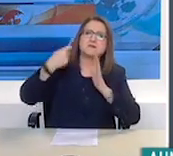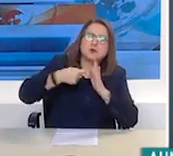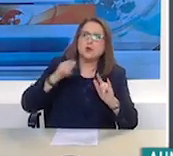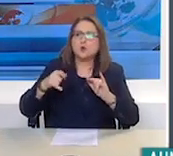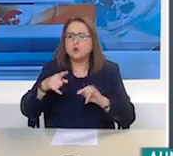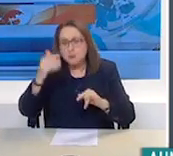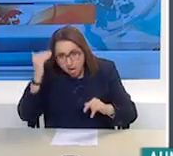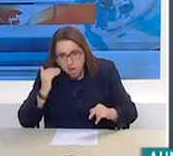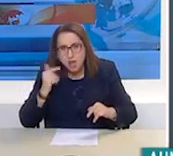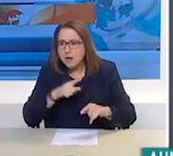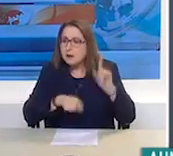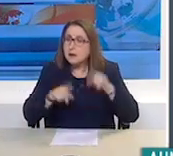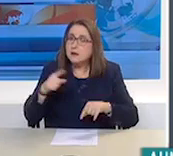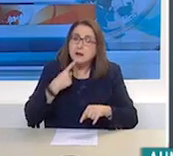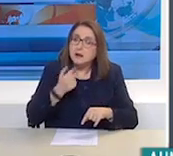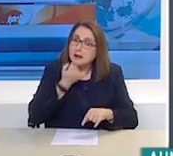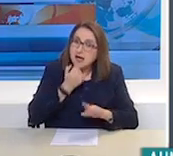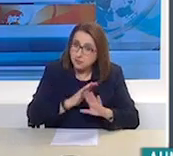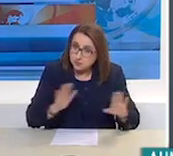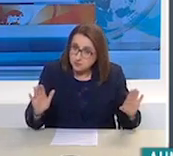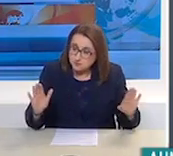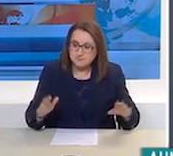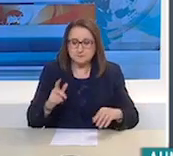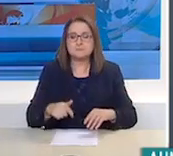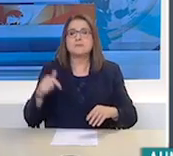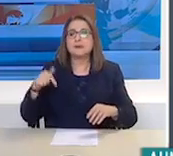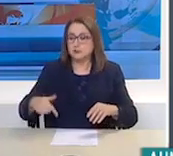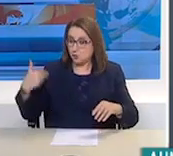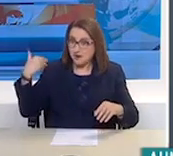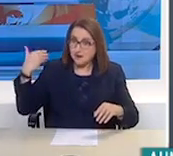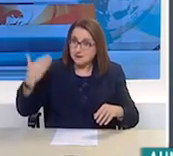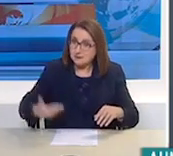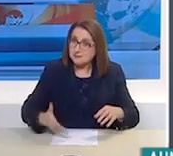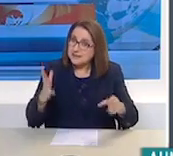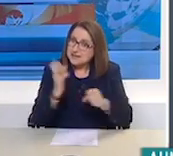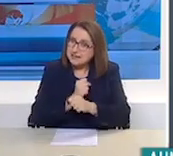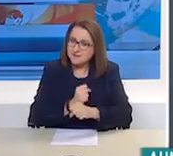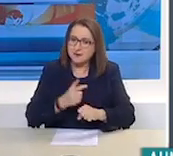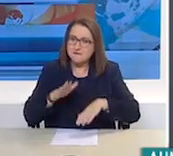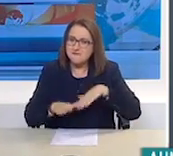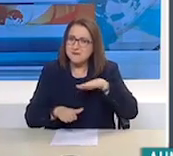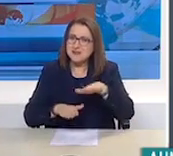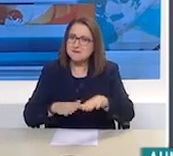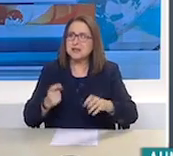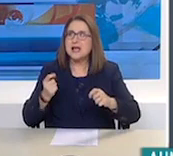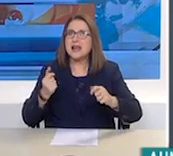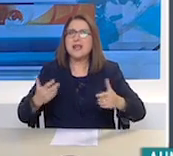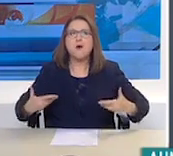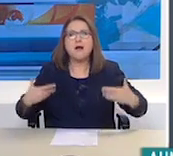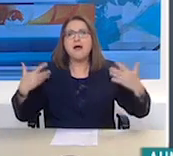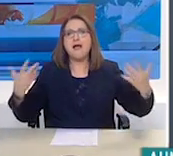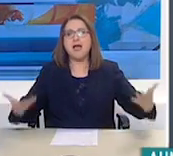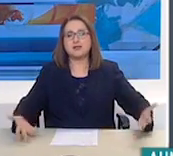καιρό. Πρέπει όμως να το κάνουμε αυτό με προσοχή και με προσαρμογή στη νέα καθημερινότητα. Η ψευδαίσθηση ότι